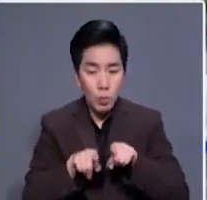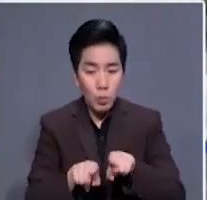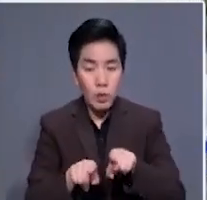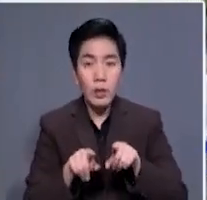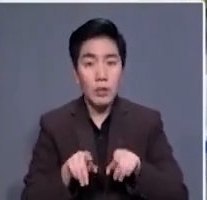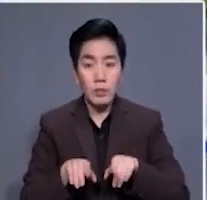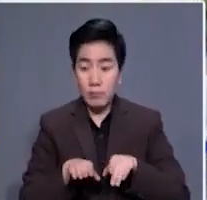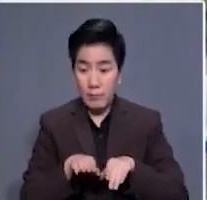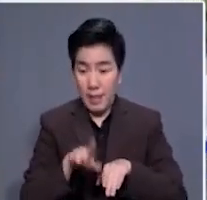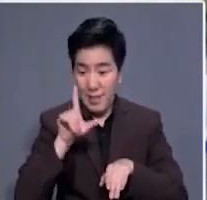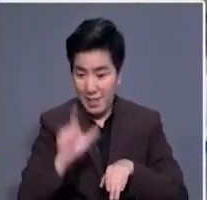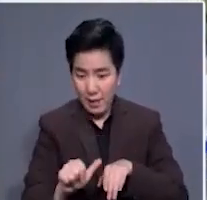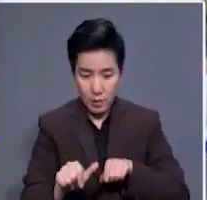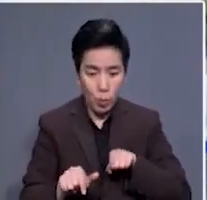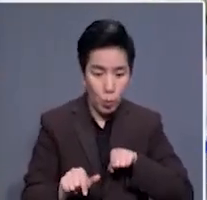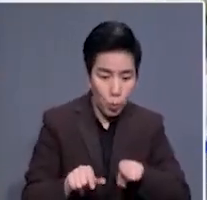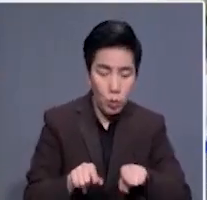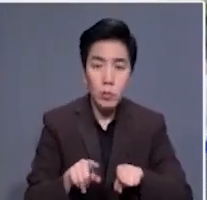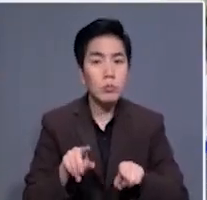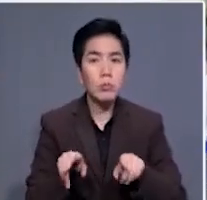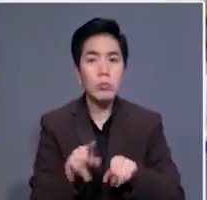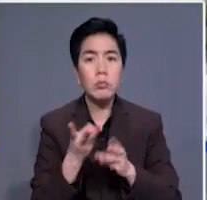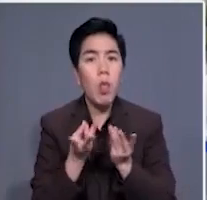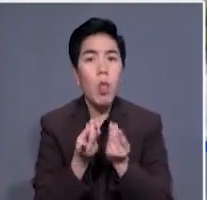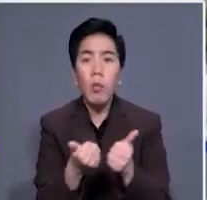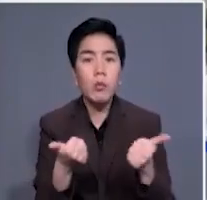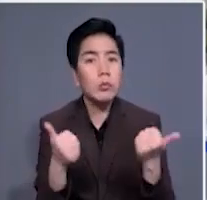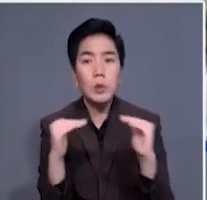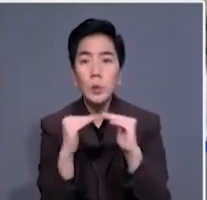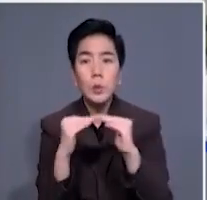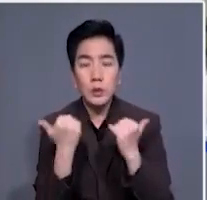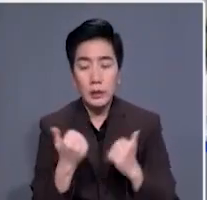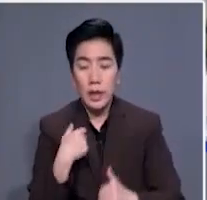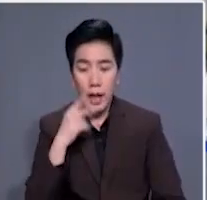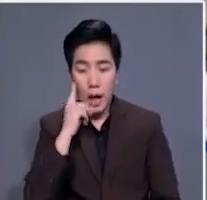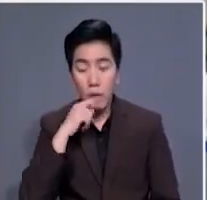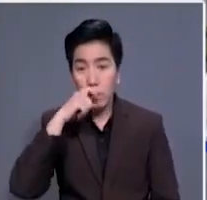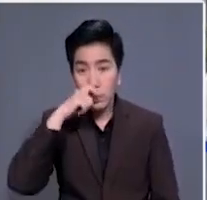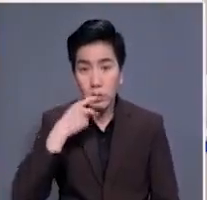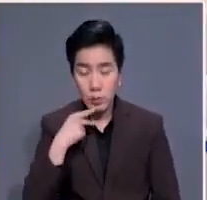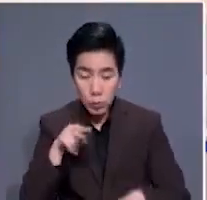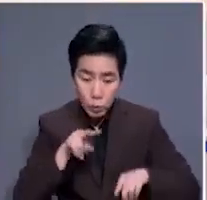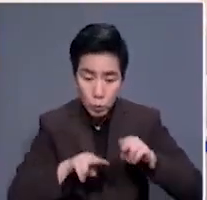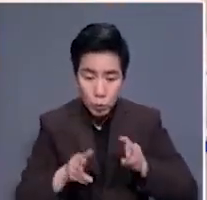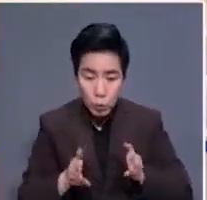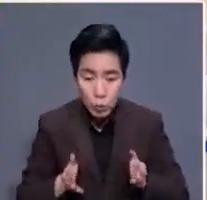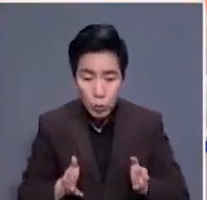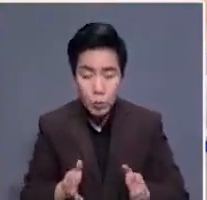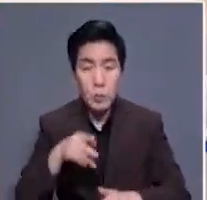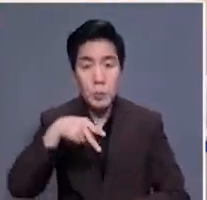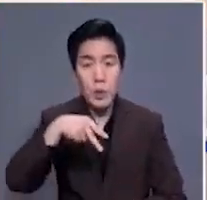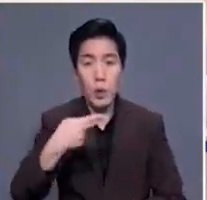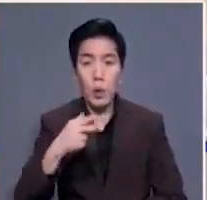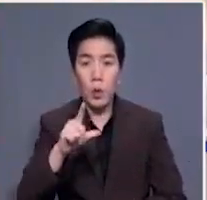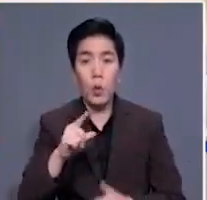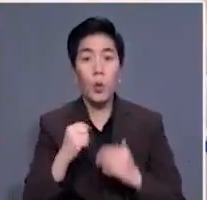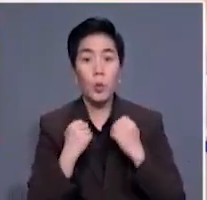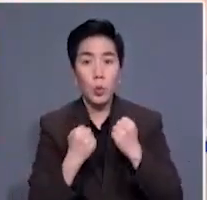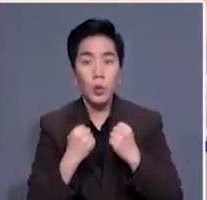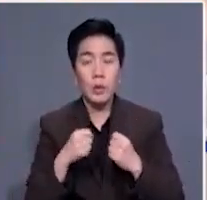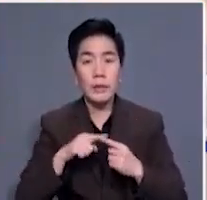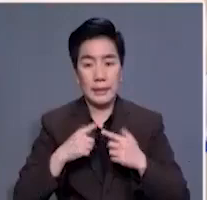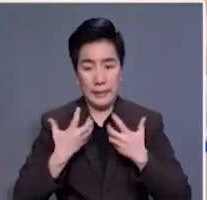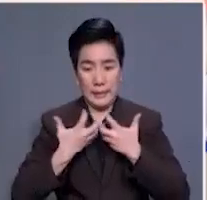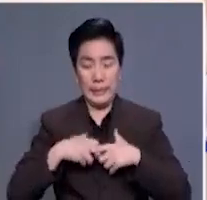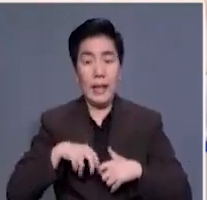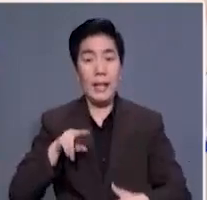ก็ยังคล่องตัวค่ะทีมข่าวสำนักข่าวไทยนะคะยังสำรวจเส้นทางบนถนนพหลโยธินตั้งแต่นิคมอุตส